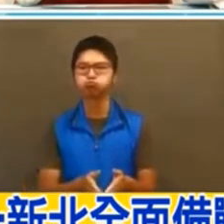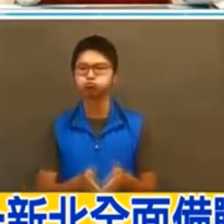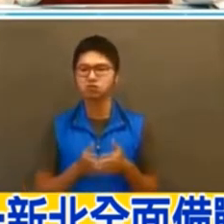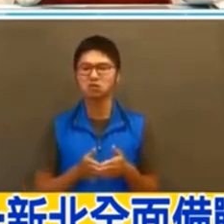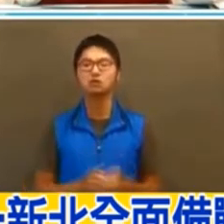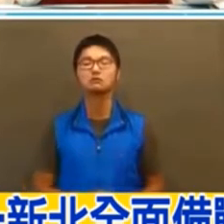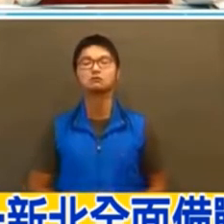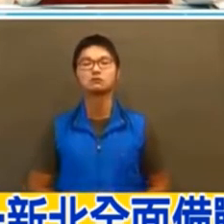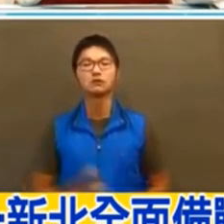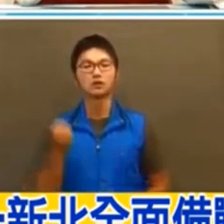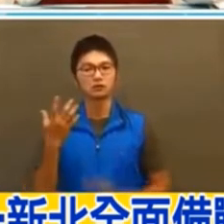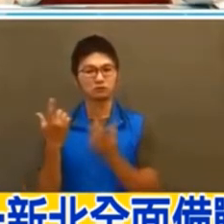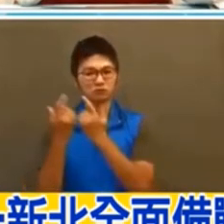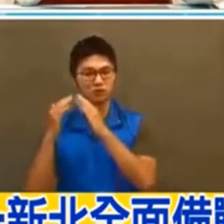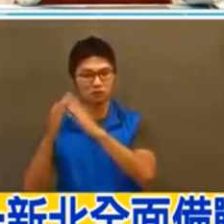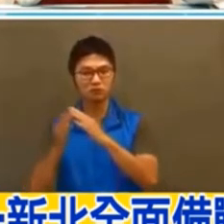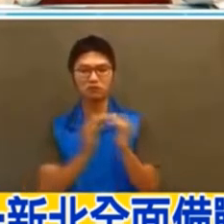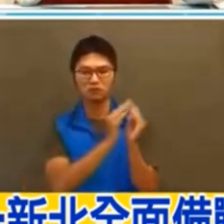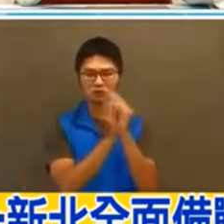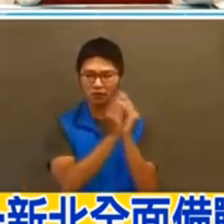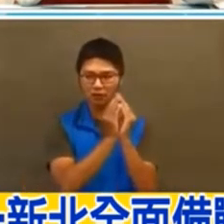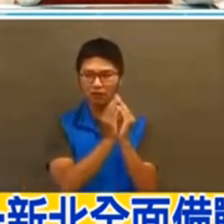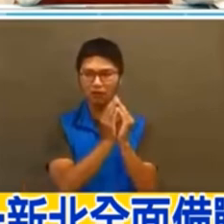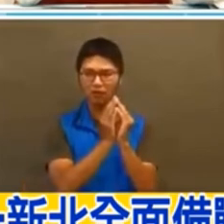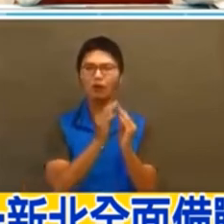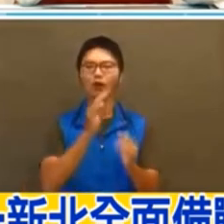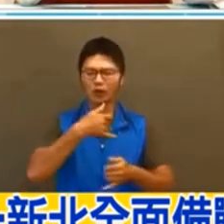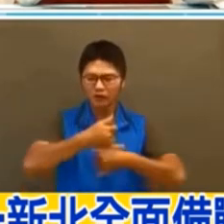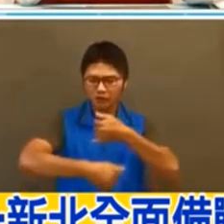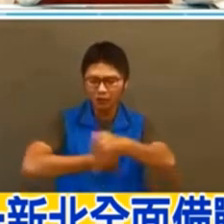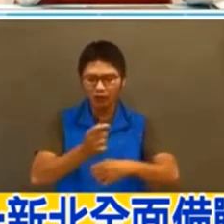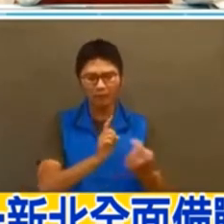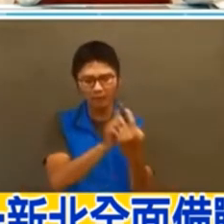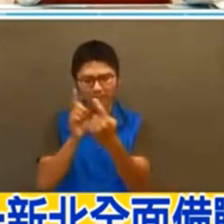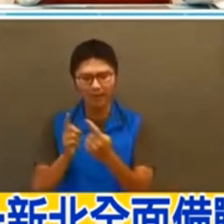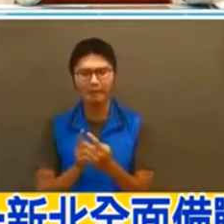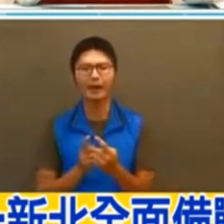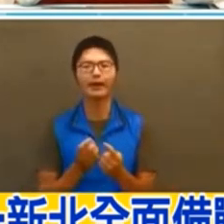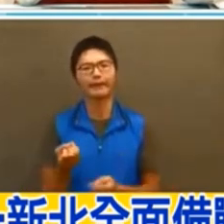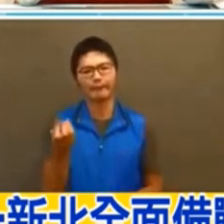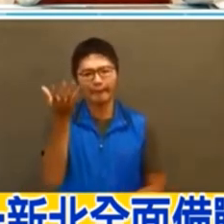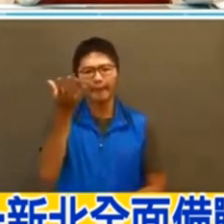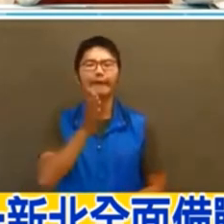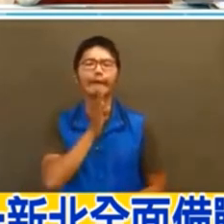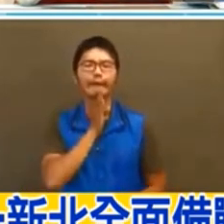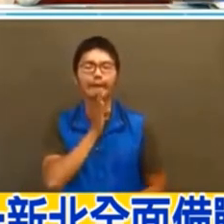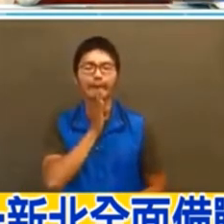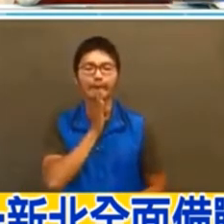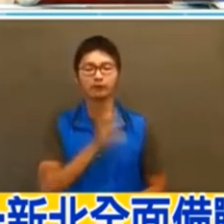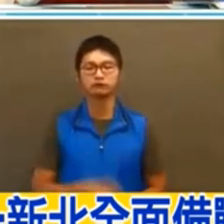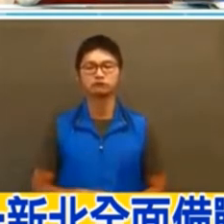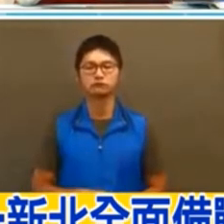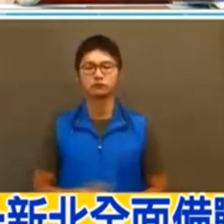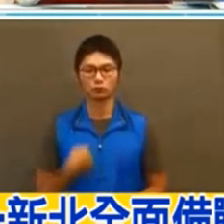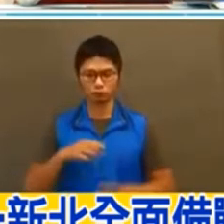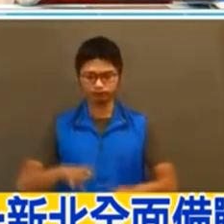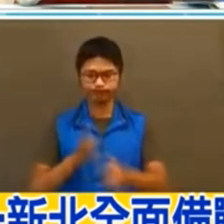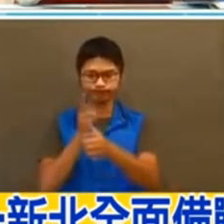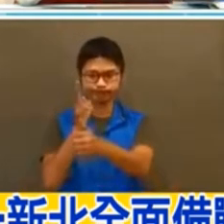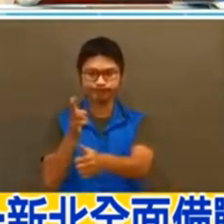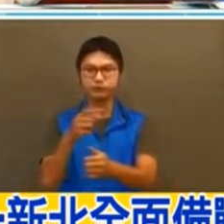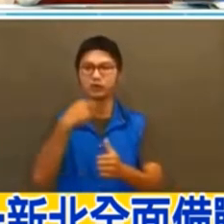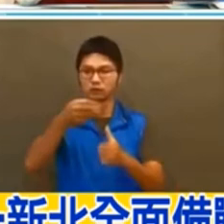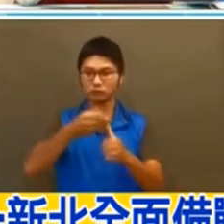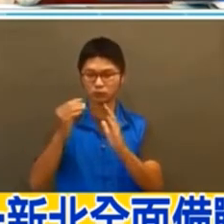跟桃园市其实有某部分是共同的生活圈，除了我在第一个时间特别要求教育局